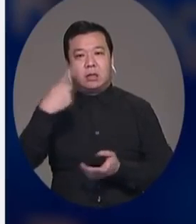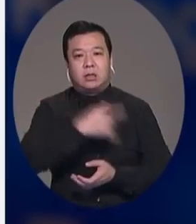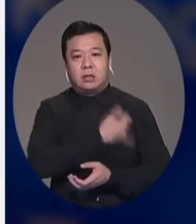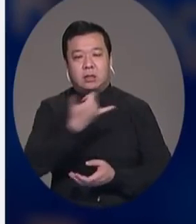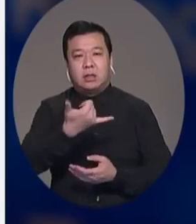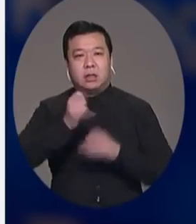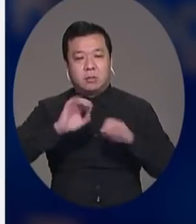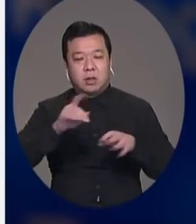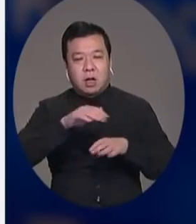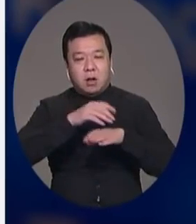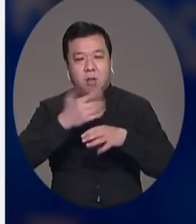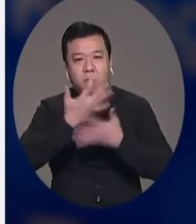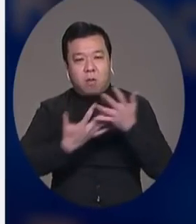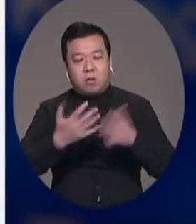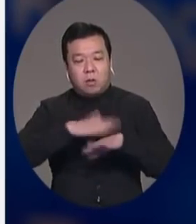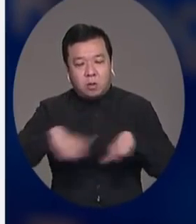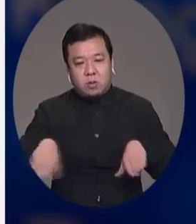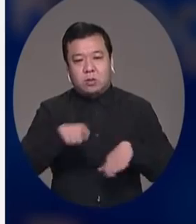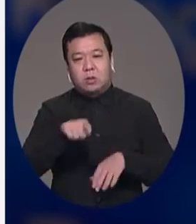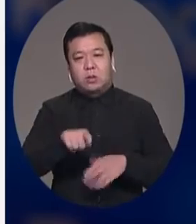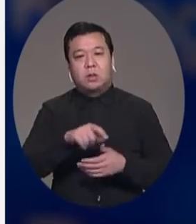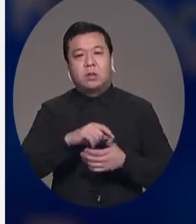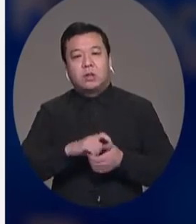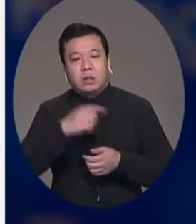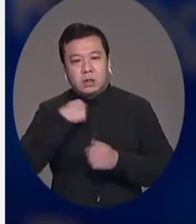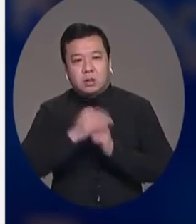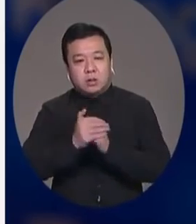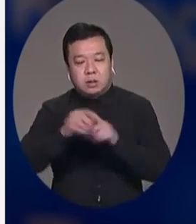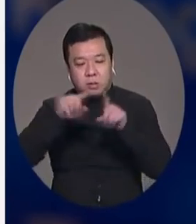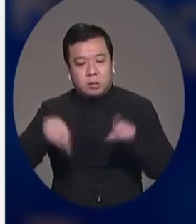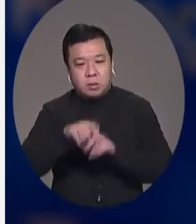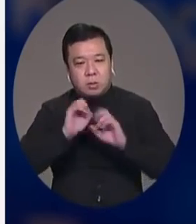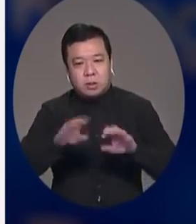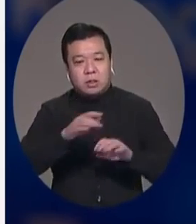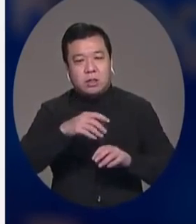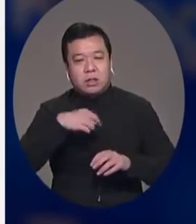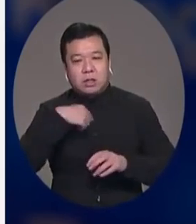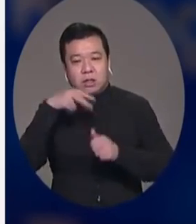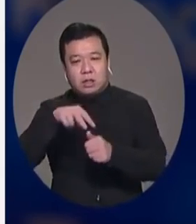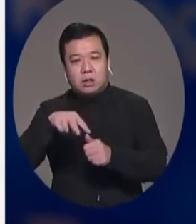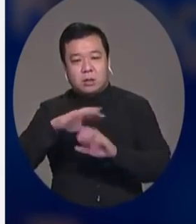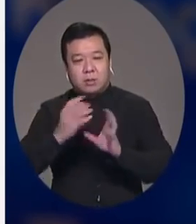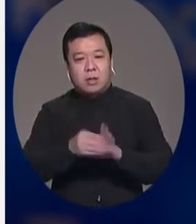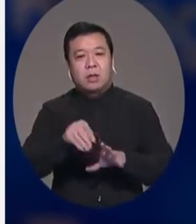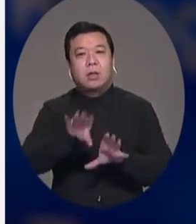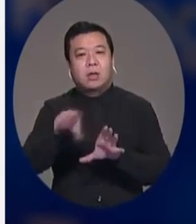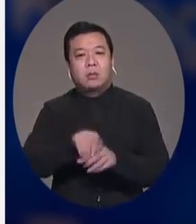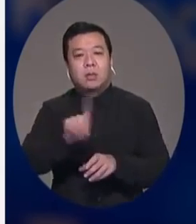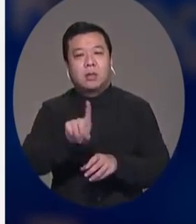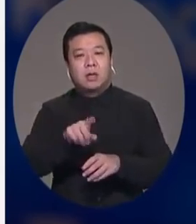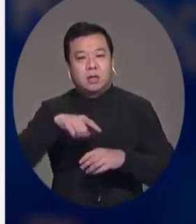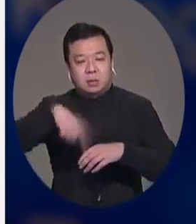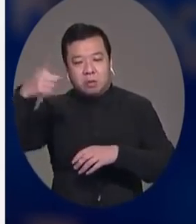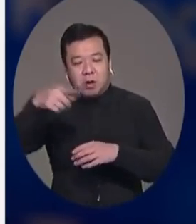网络安全审查办法修订草案征求意见稿，打算将监管范围扩展至海外上市审